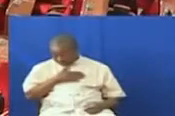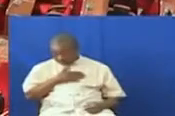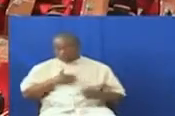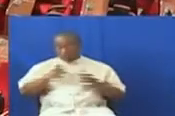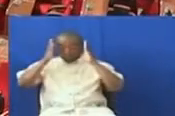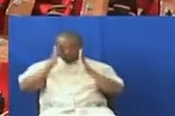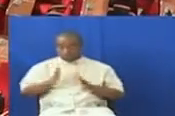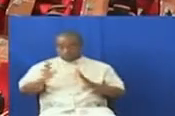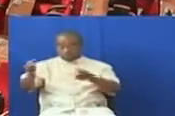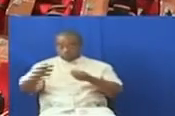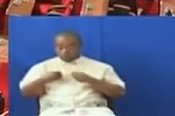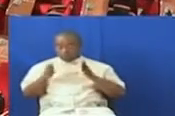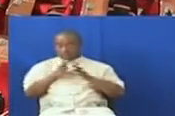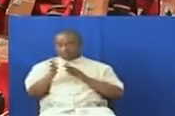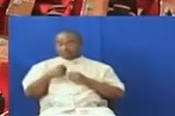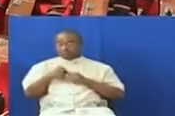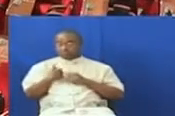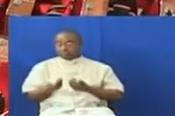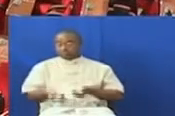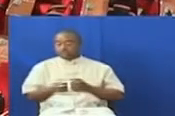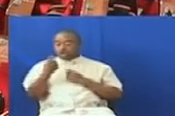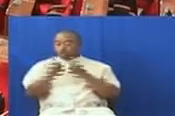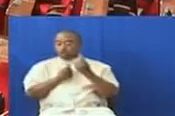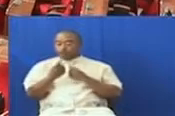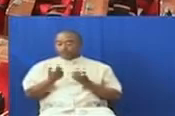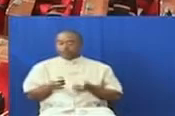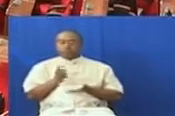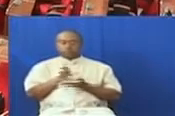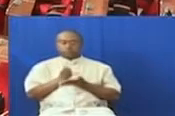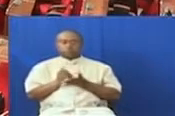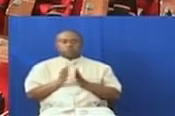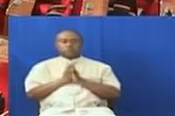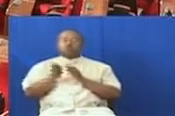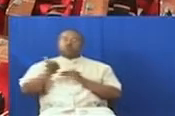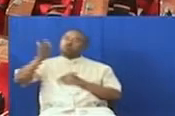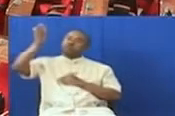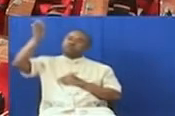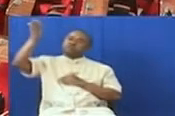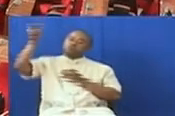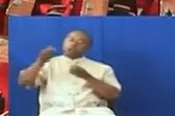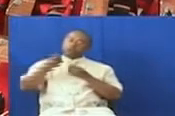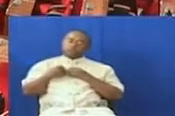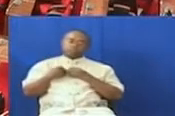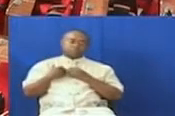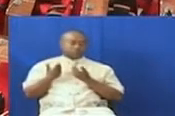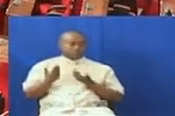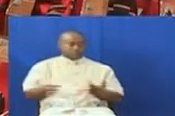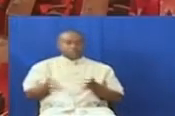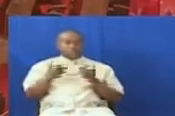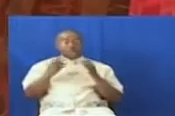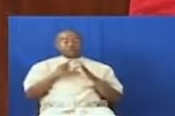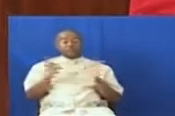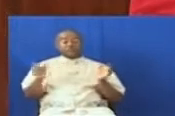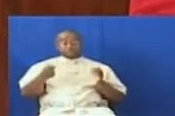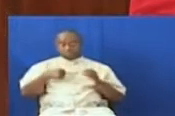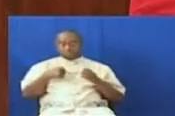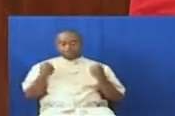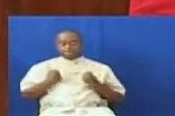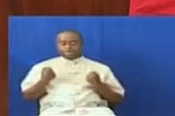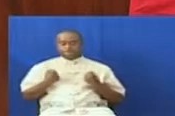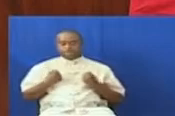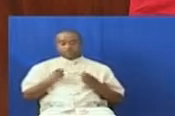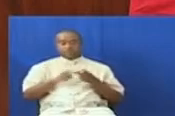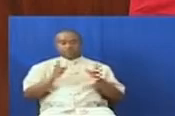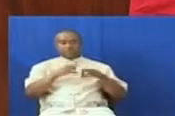kunipa nafasi ya kuchangia. Nami namshukuru Mungu kwa zawadi ya afya njema. Niko salama. Nashukuru na familia